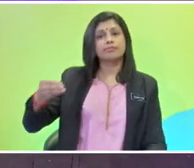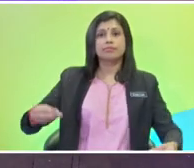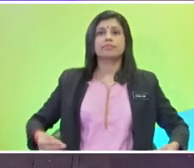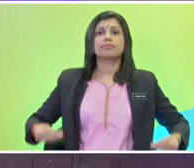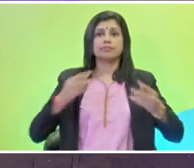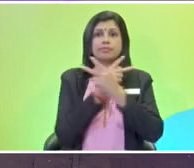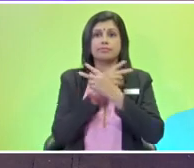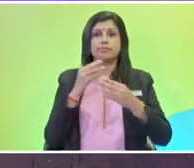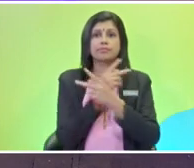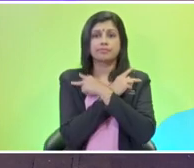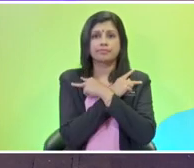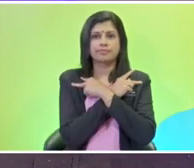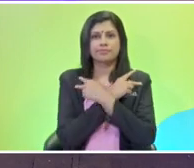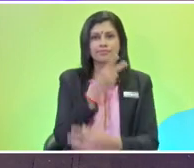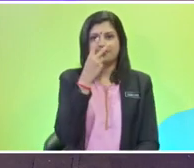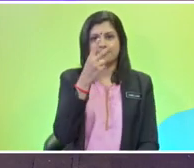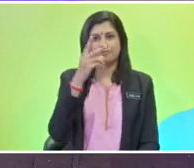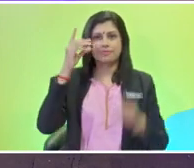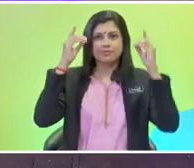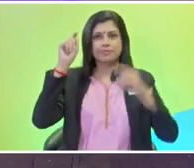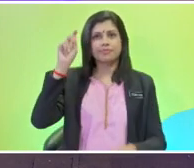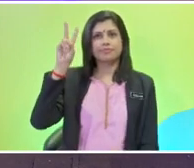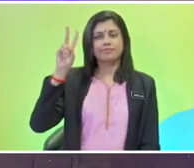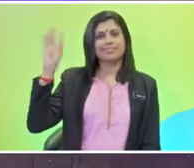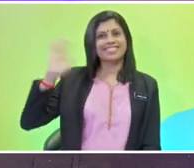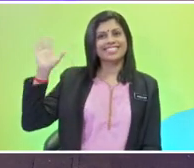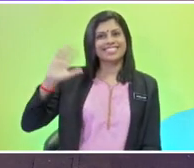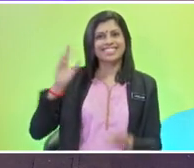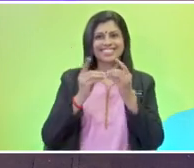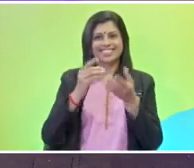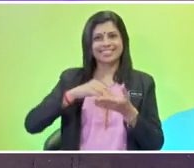kerana menonton. Terus saksikan Didik TV KPM.